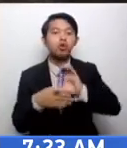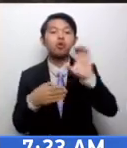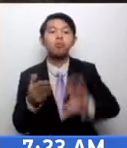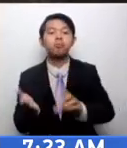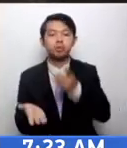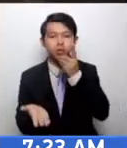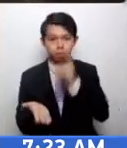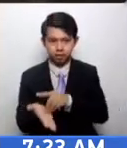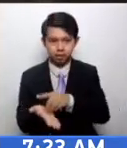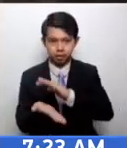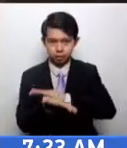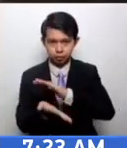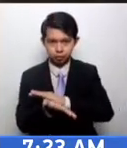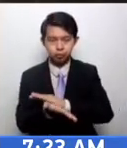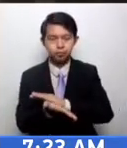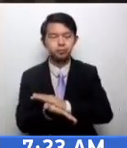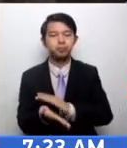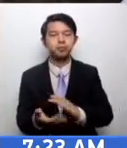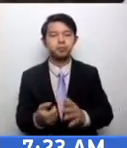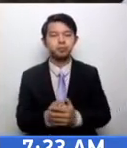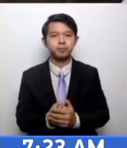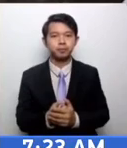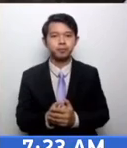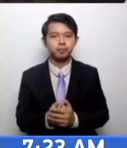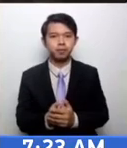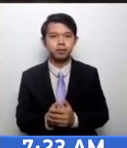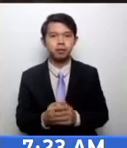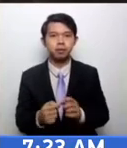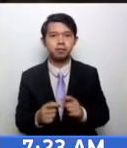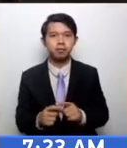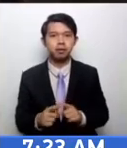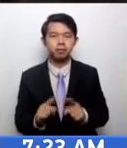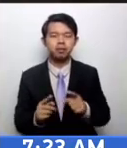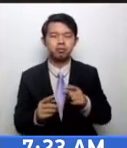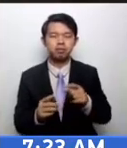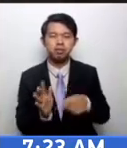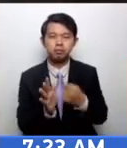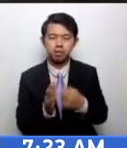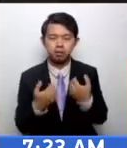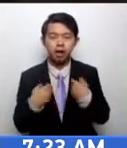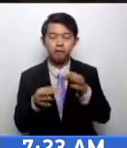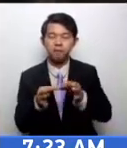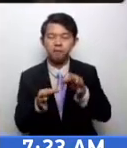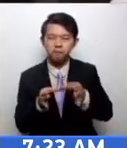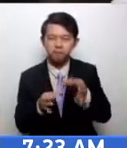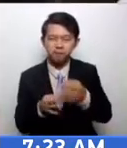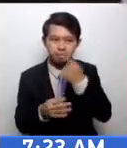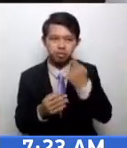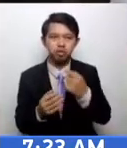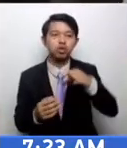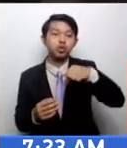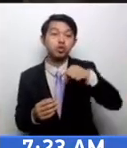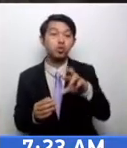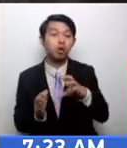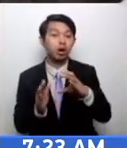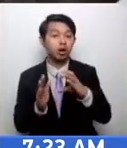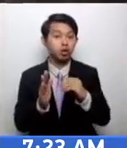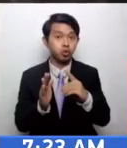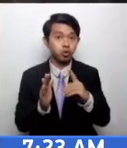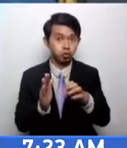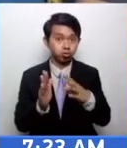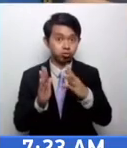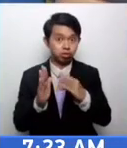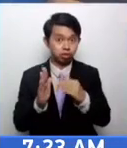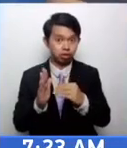lisensya. Eh alam, nagkakaroon talaga ng delay minsan kasi may QR code pa, scanning sila, tapos chine-check pa yung record ng mga